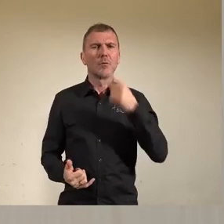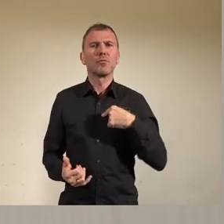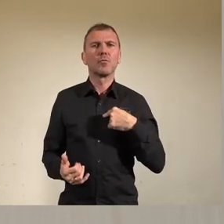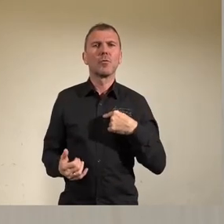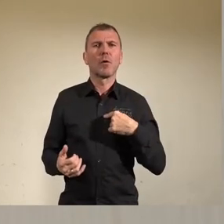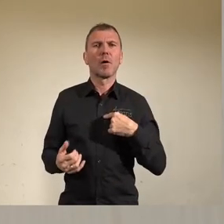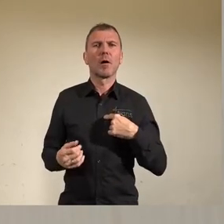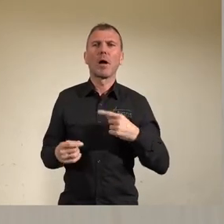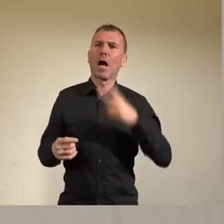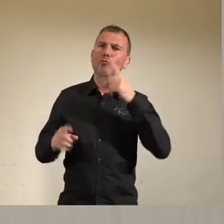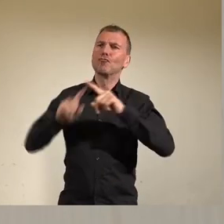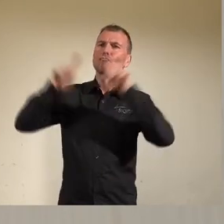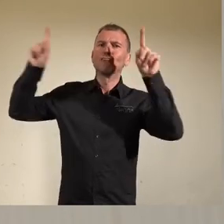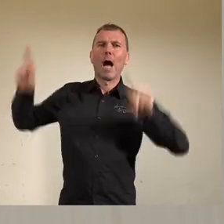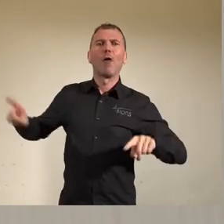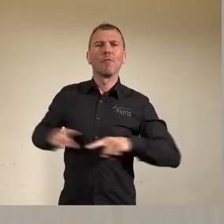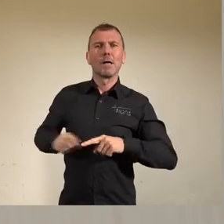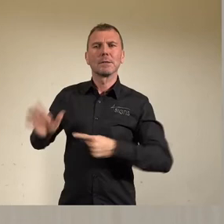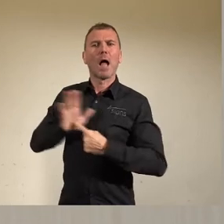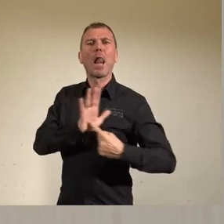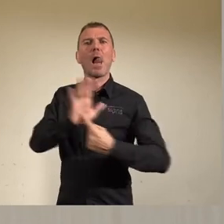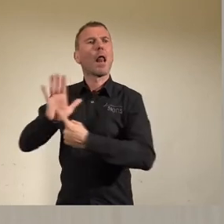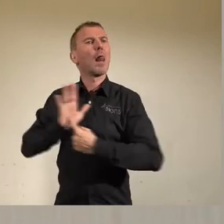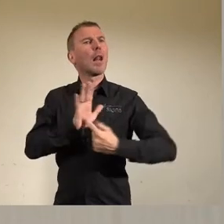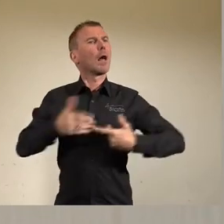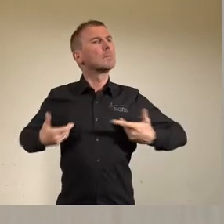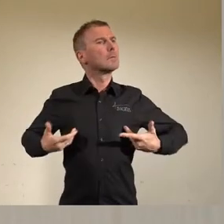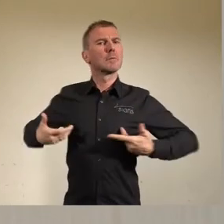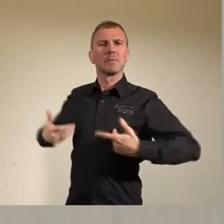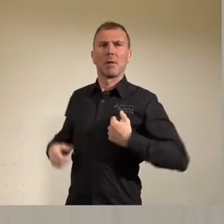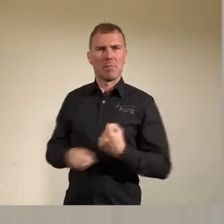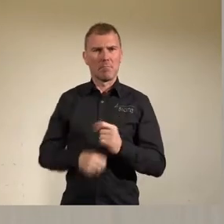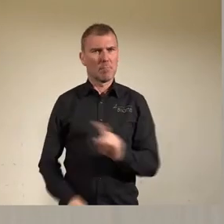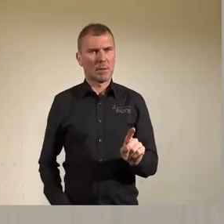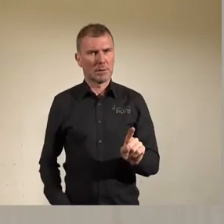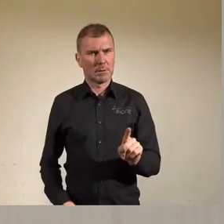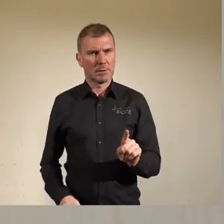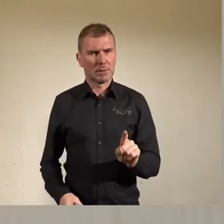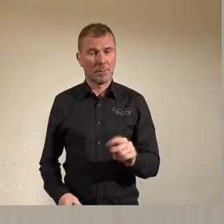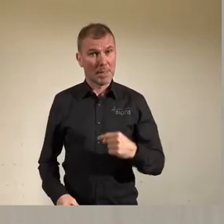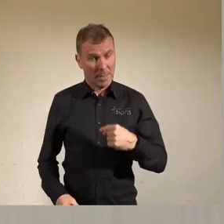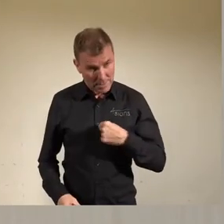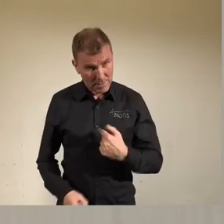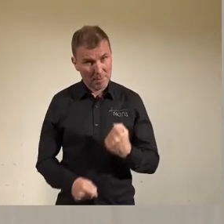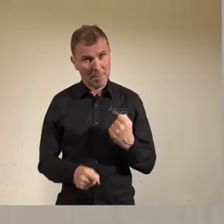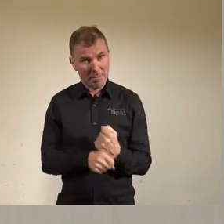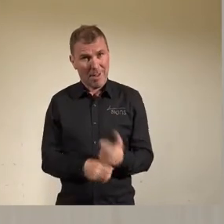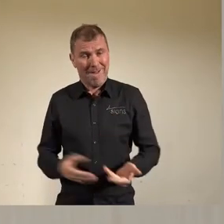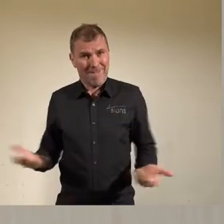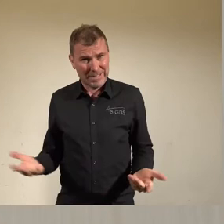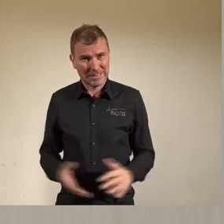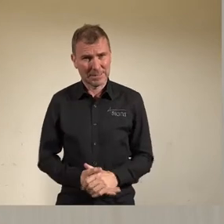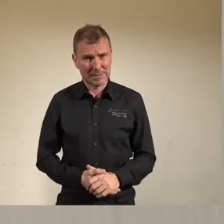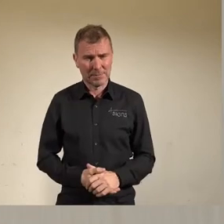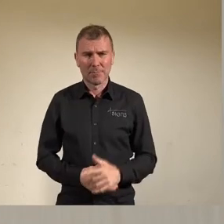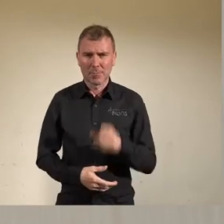ich mache keine Schaufensteranträge, ich mache aber auch keine Sonntagsreden. Was ich mache ist, und das sollten wir